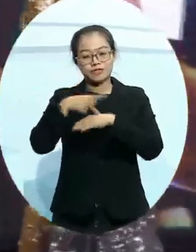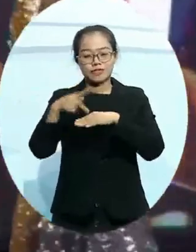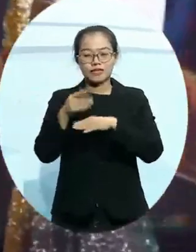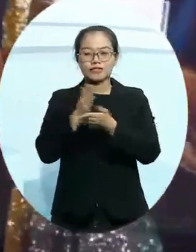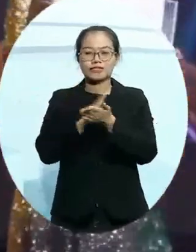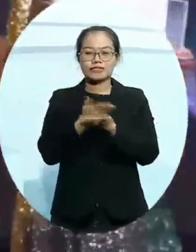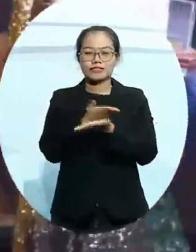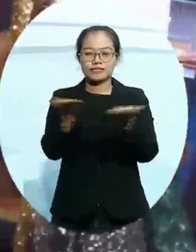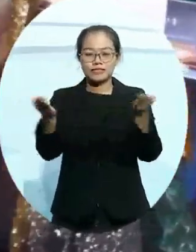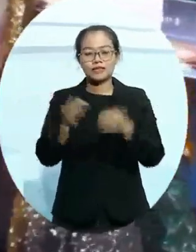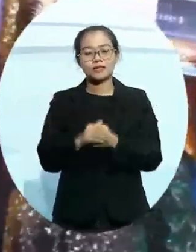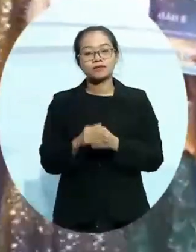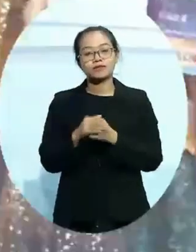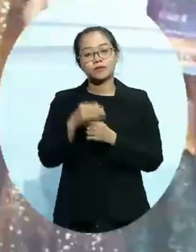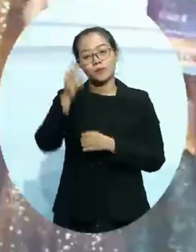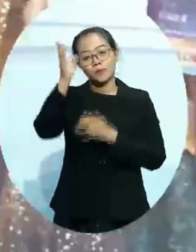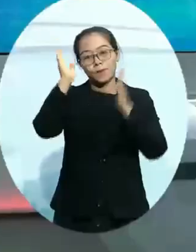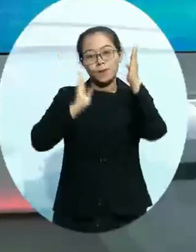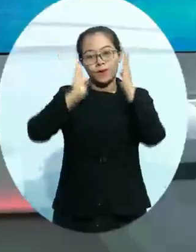10 tại Malaysia.